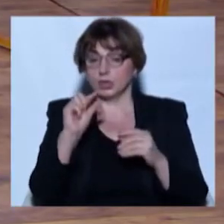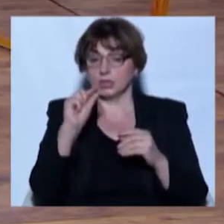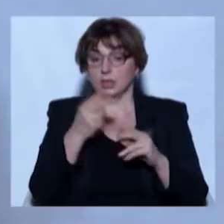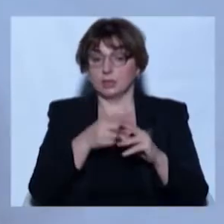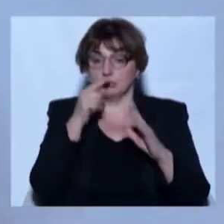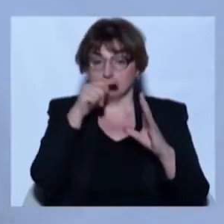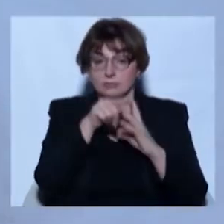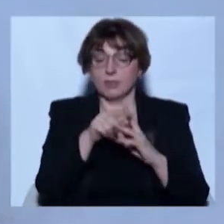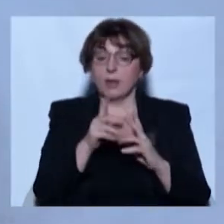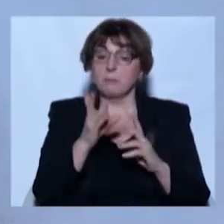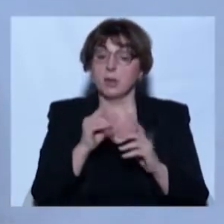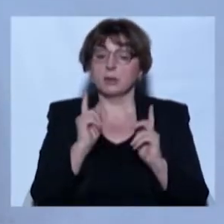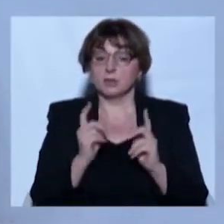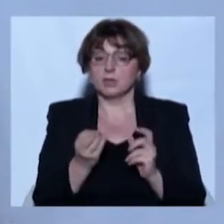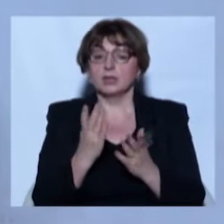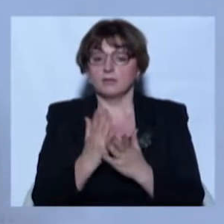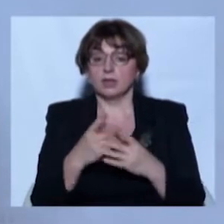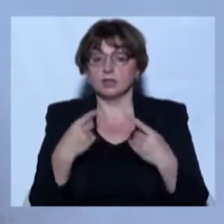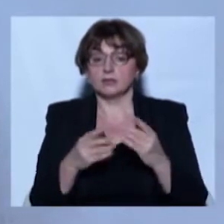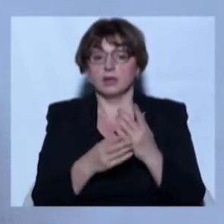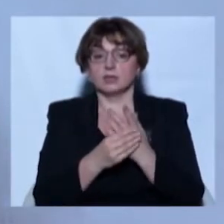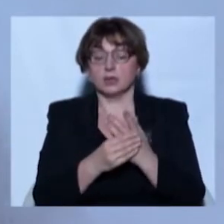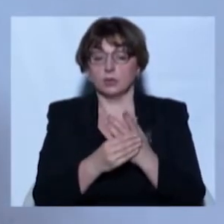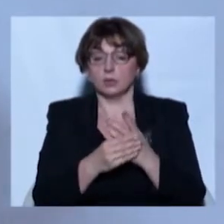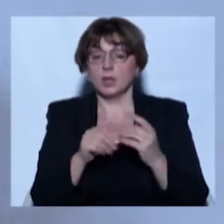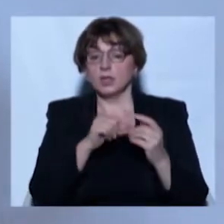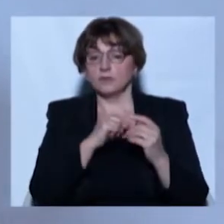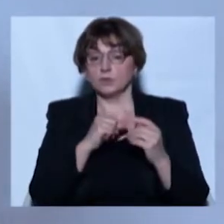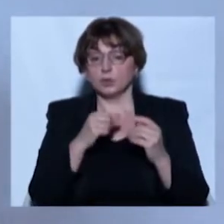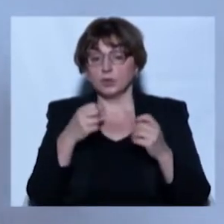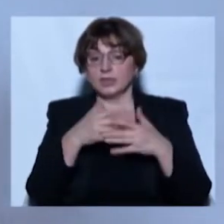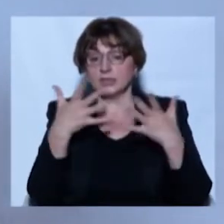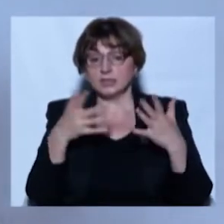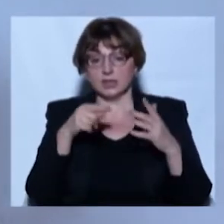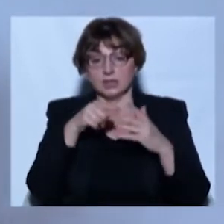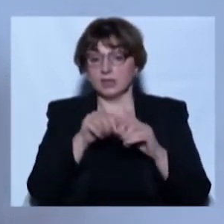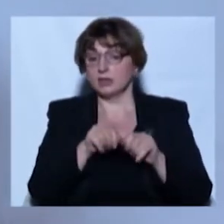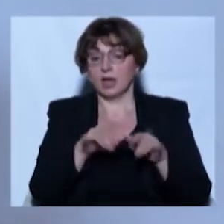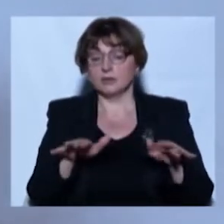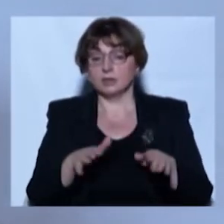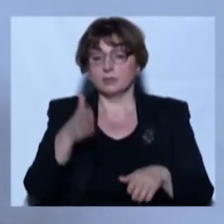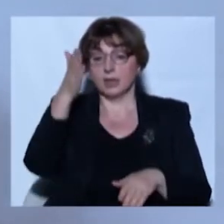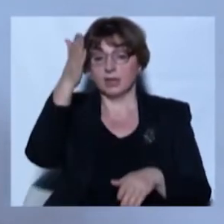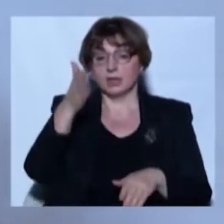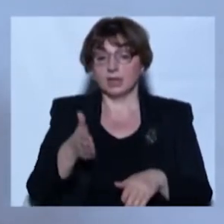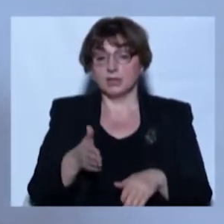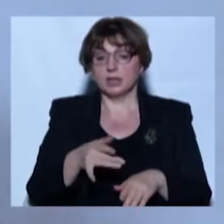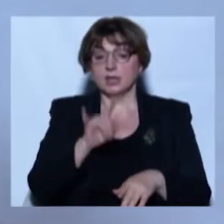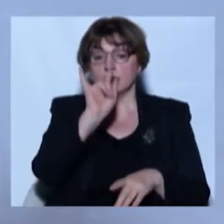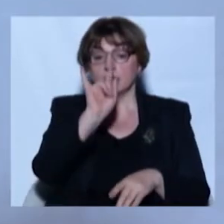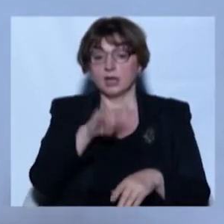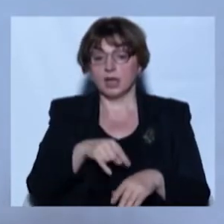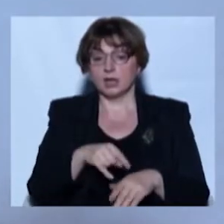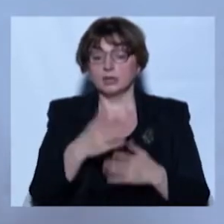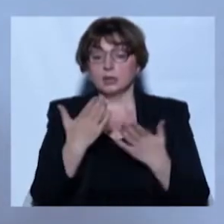արի սխեղուլ էպի ռոմբլեպշից սինատելի արվ վրձել դեպա, մակալիտատ կետելի, կարադա,